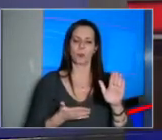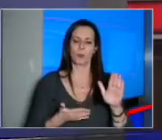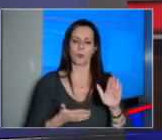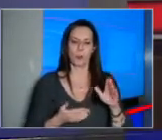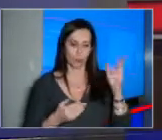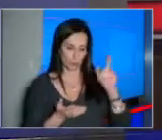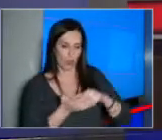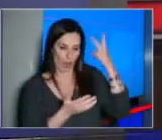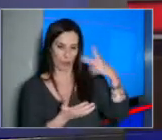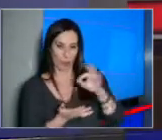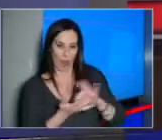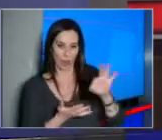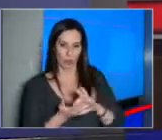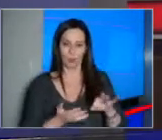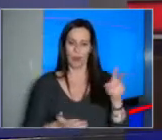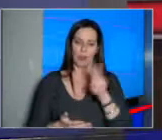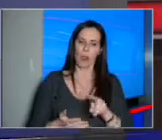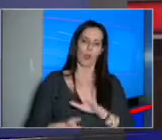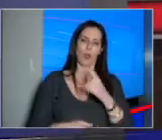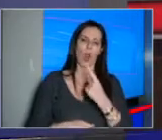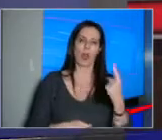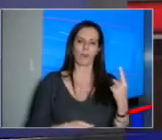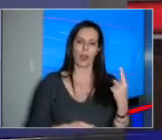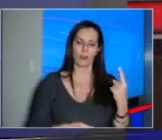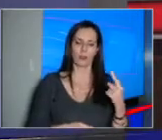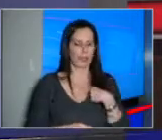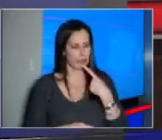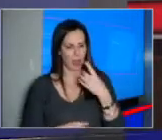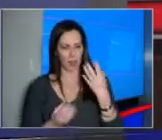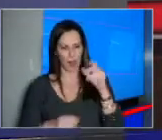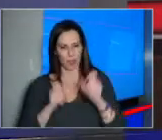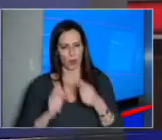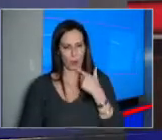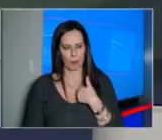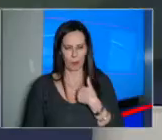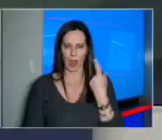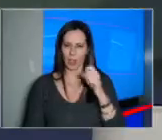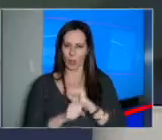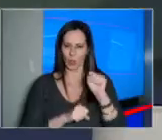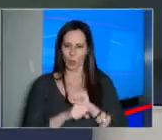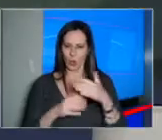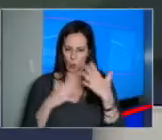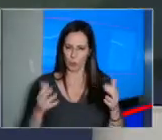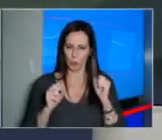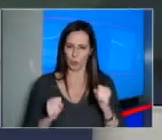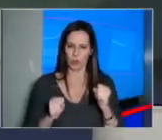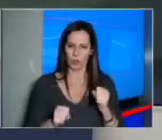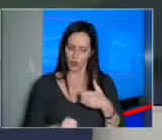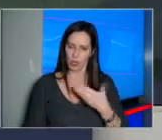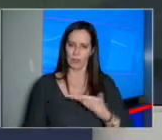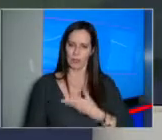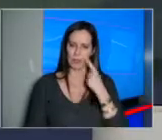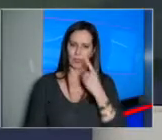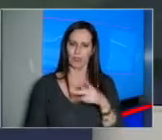יבינו מה כתוב שם. בדיוק, קרי, קרי לכל אחד ואחד. אני אגיד לך, תראה, הרבה אנשים אומרים לי, אחת התלונות הגדולות ביותר על ביטוח לאומי שאני קיבלתי,